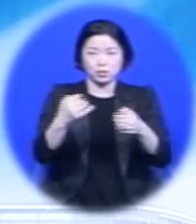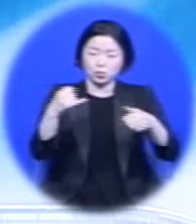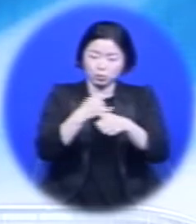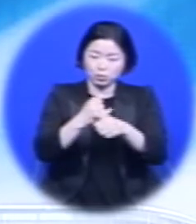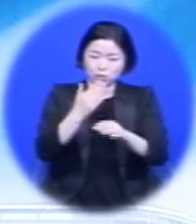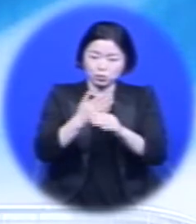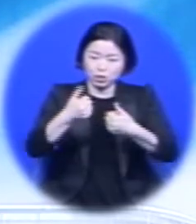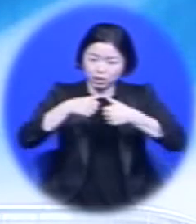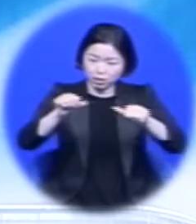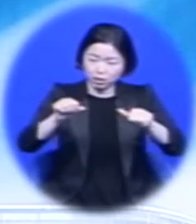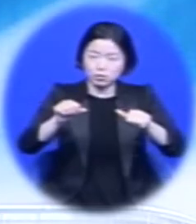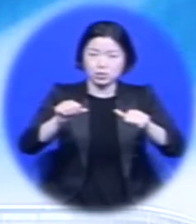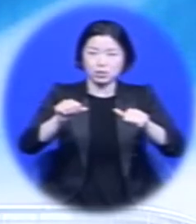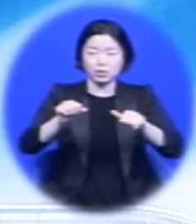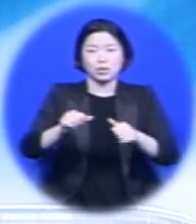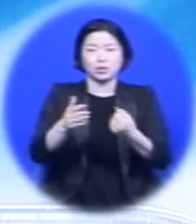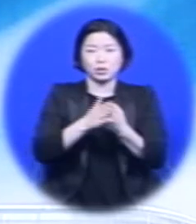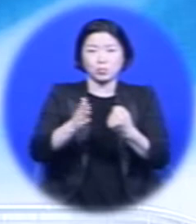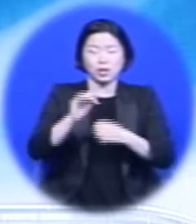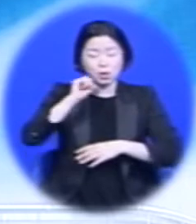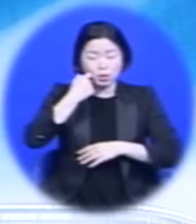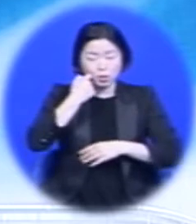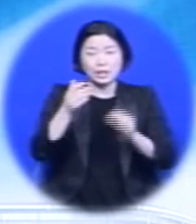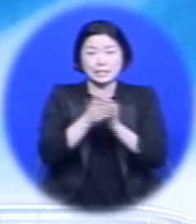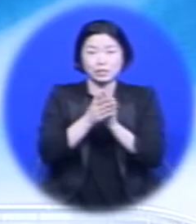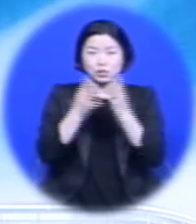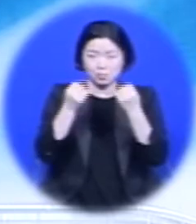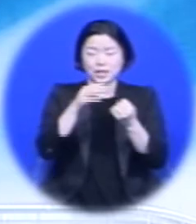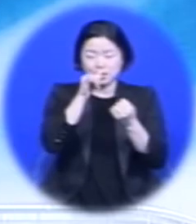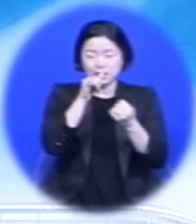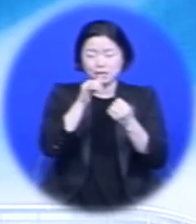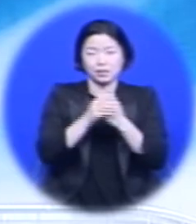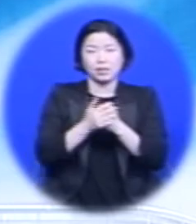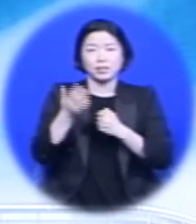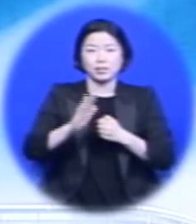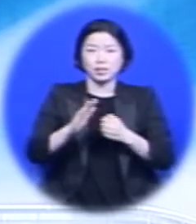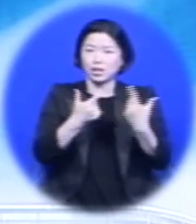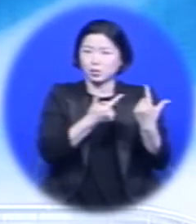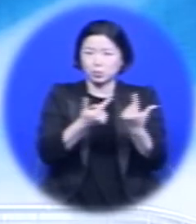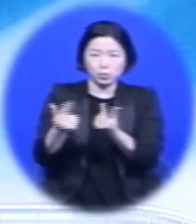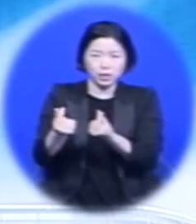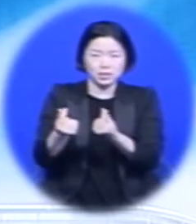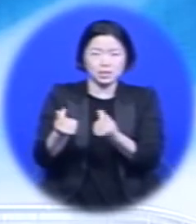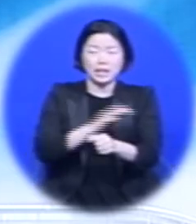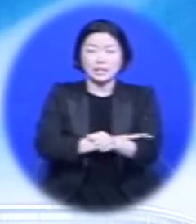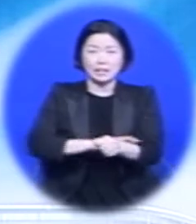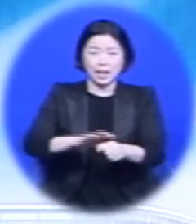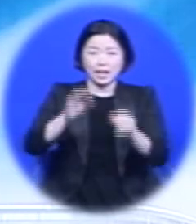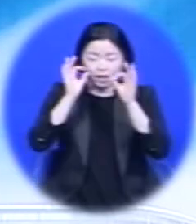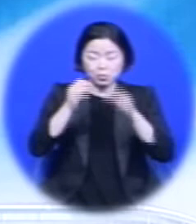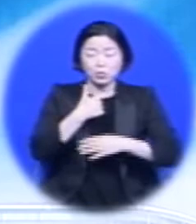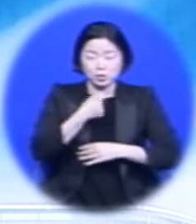때문에 어려워하는 친구들이 꽤 많습니다. 그런데 한결같이 다 잘해보고 싶은데 잘